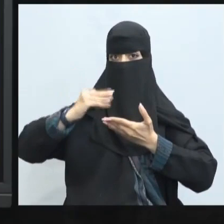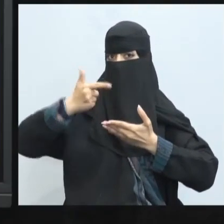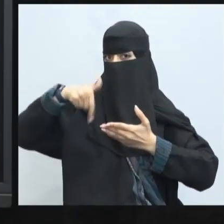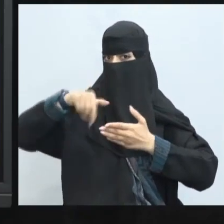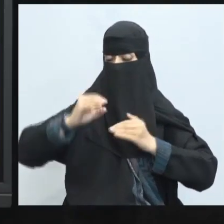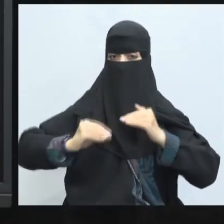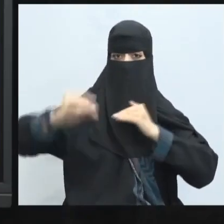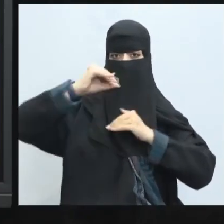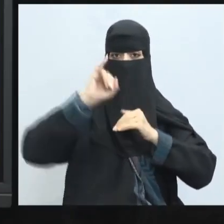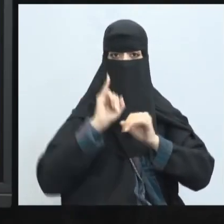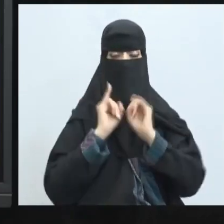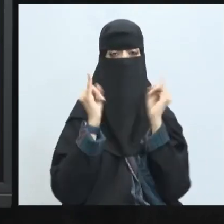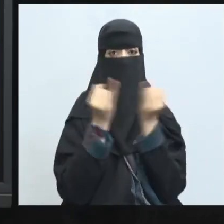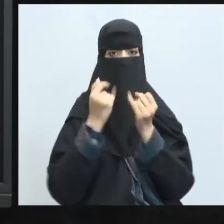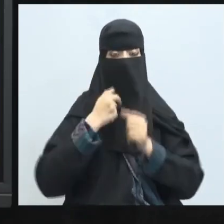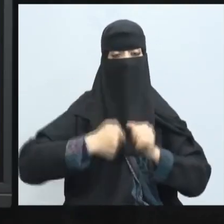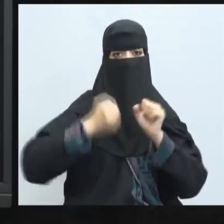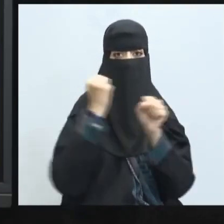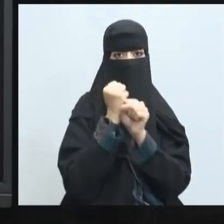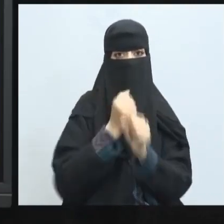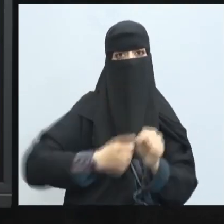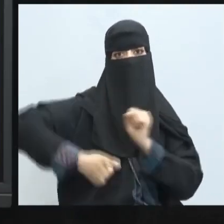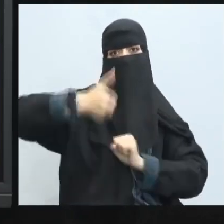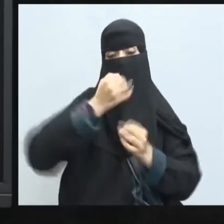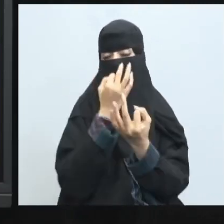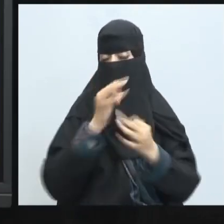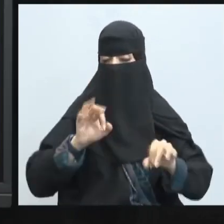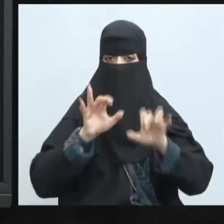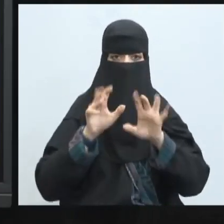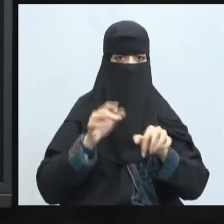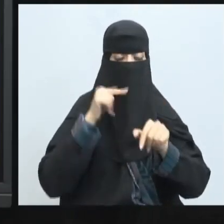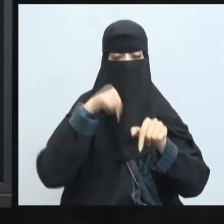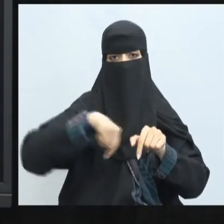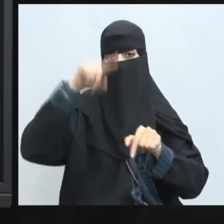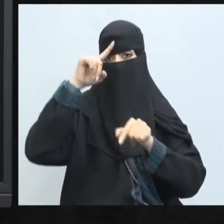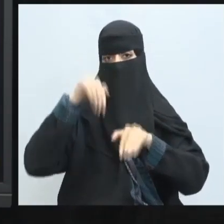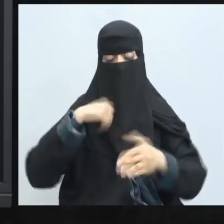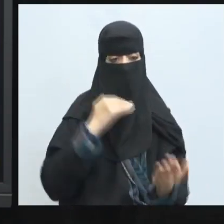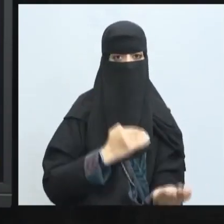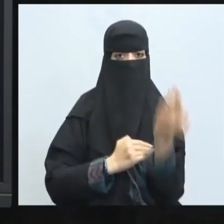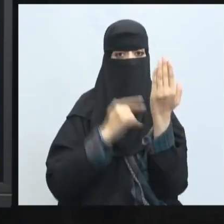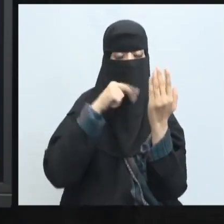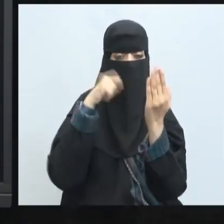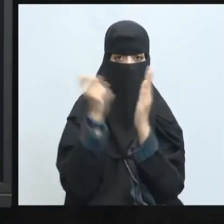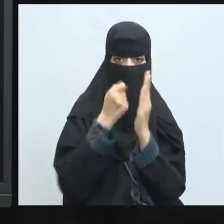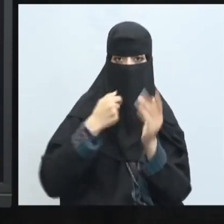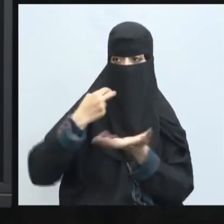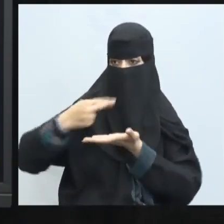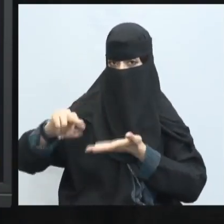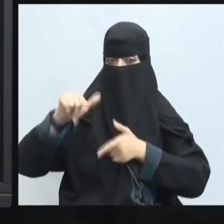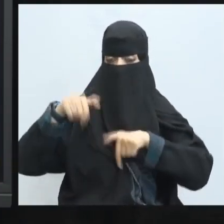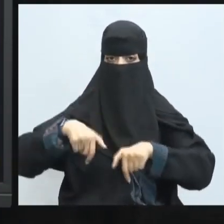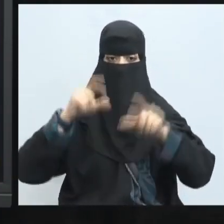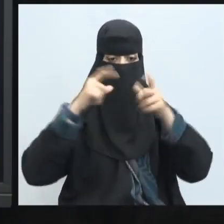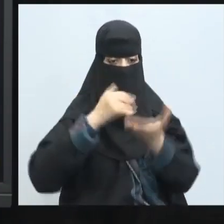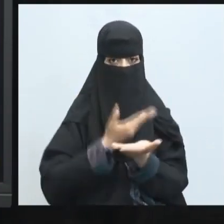الاداره والمنظمه على انجاز الاعمال الاداريه المكتبيه كما ذكرنا الخطابات اعدادها ارسالها